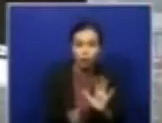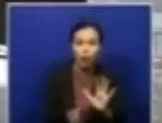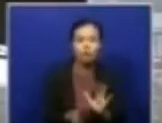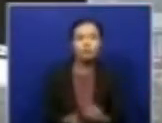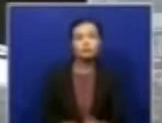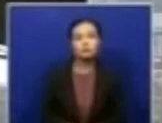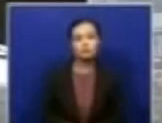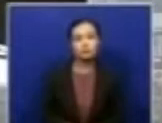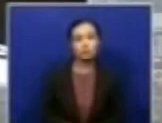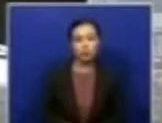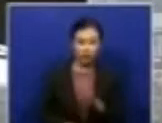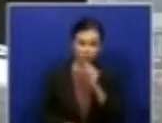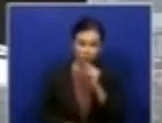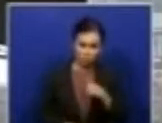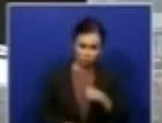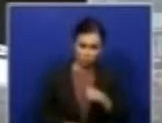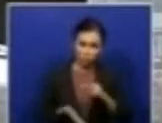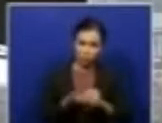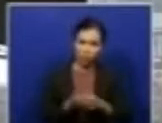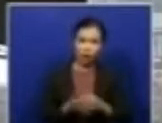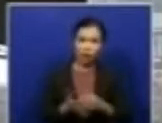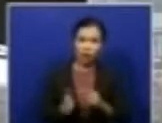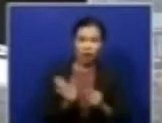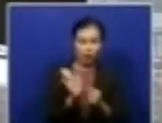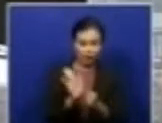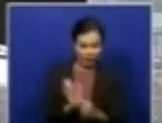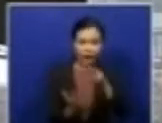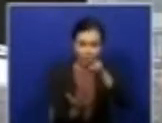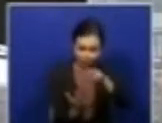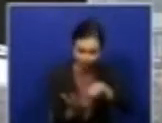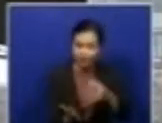เดี๋ยวผมพูดเดี๋ยวว่าผมยกเมฆนะผมอ่านให้ฟังท่านประธานครับ